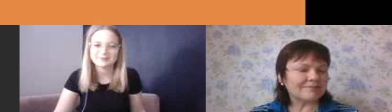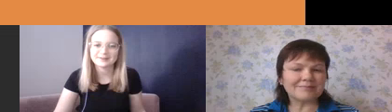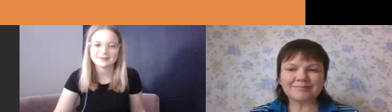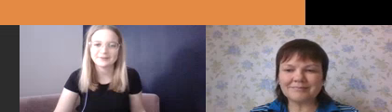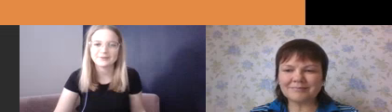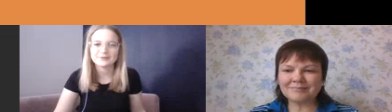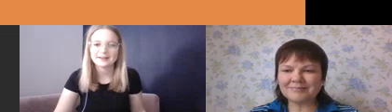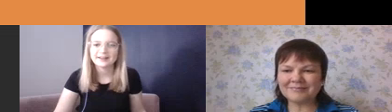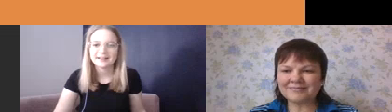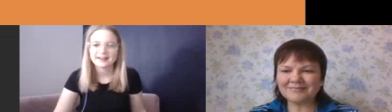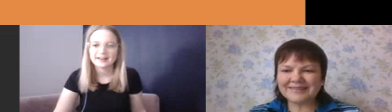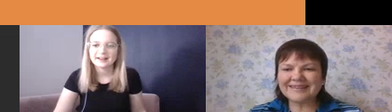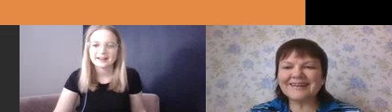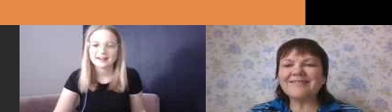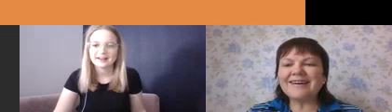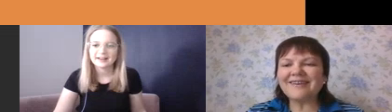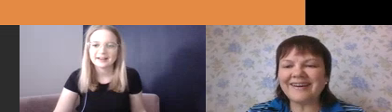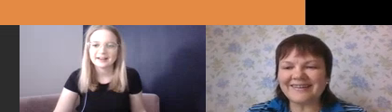See on võibolla nagu